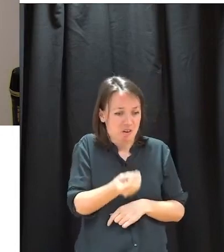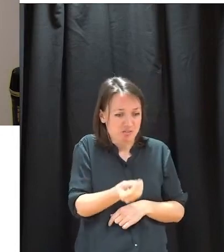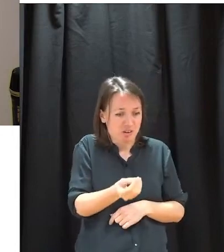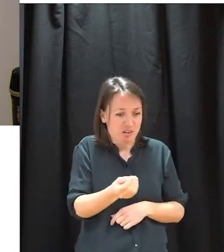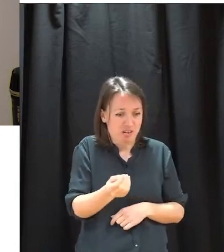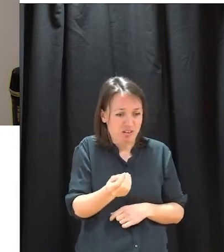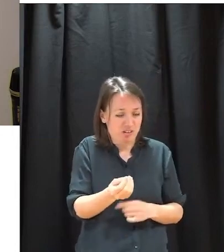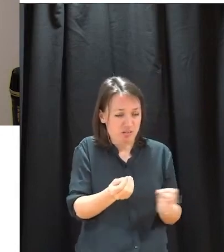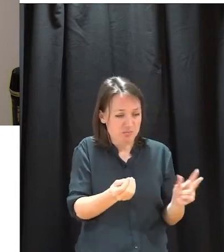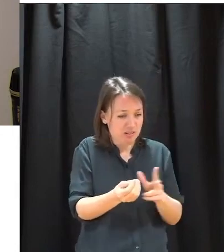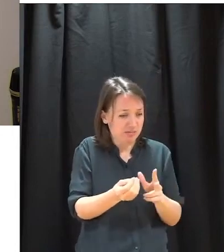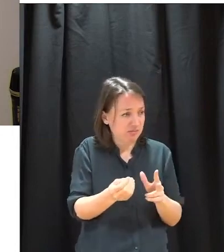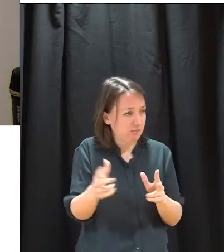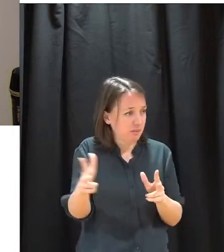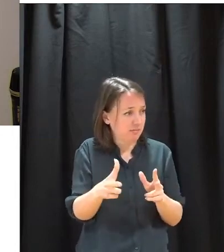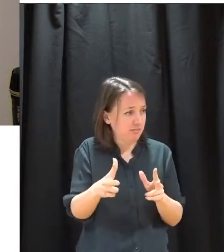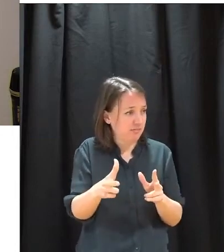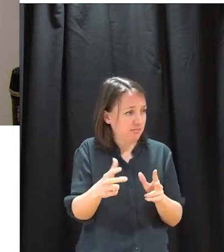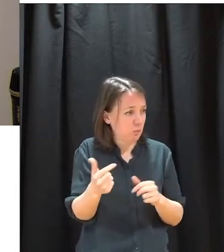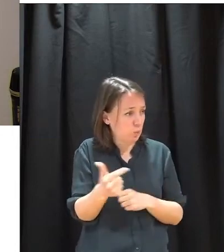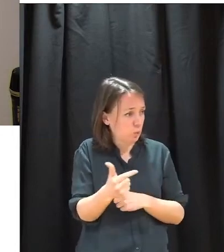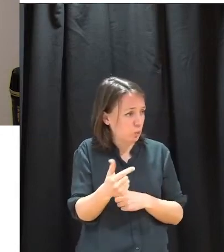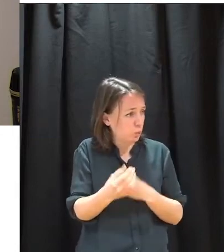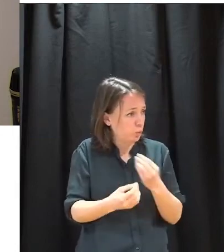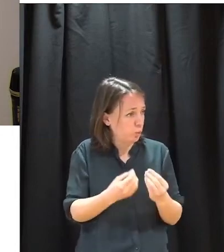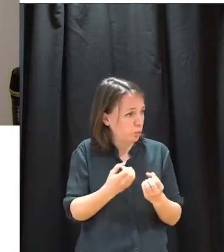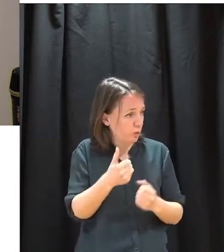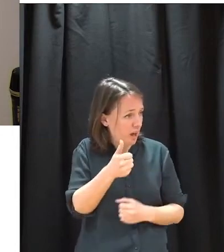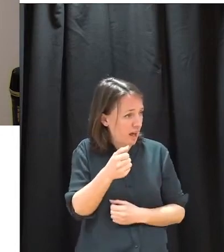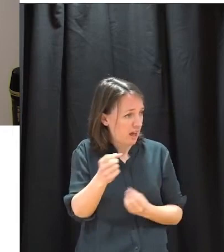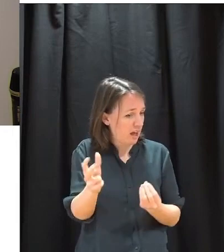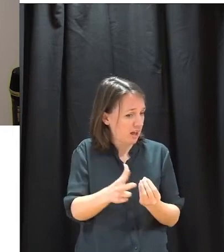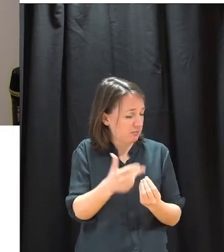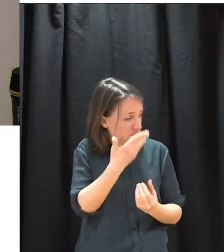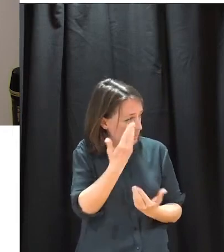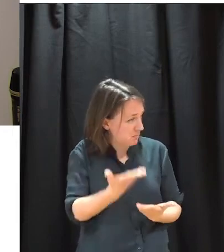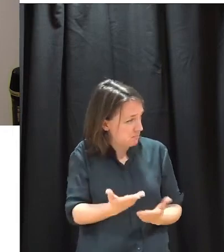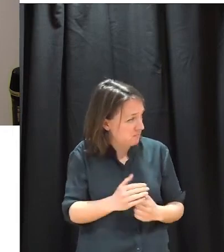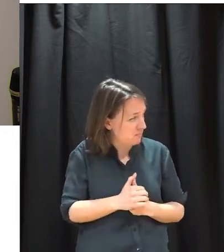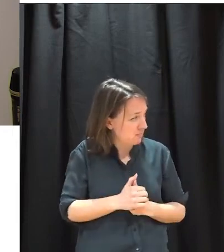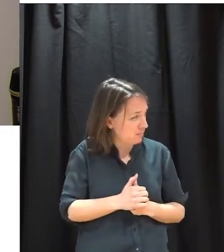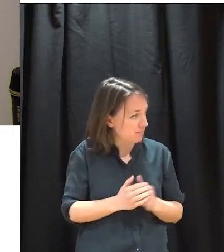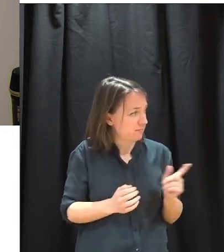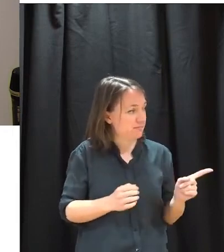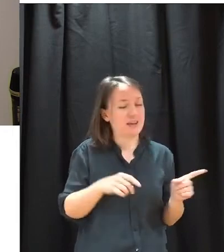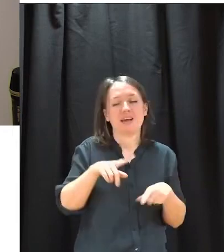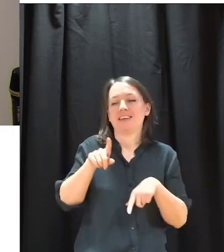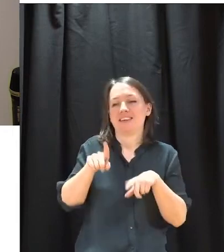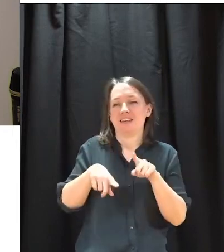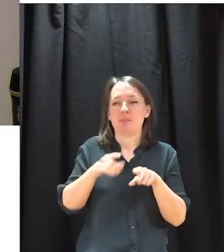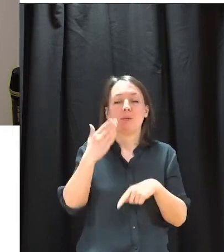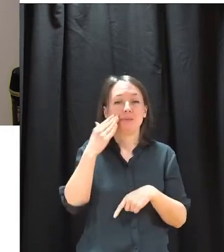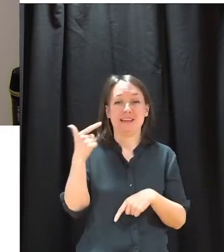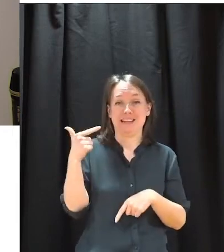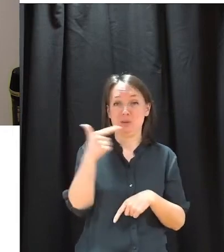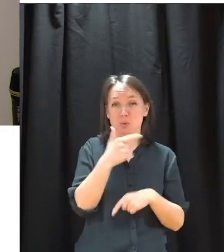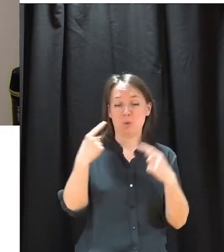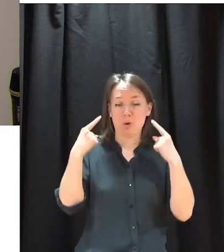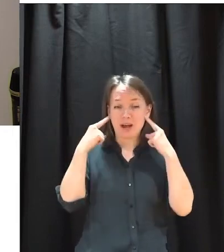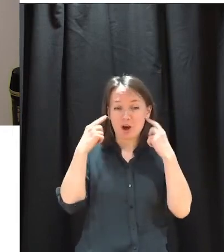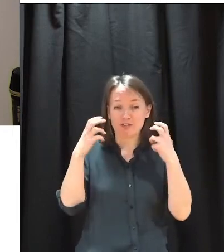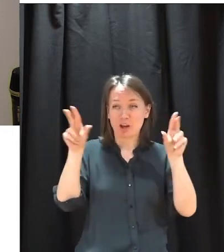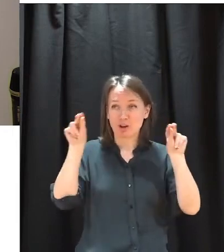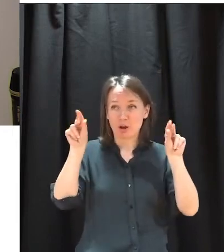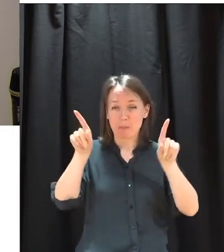qu'un ? Non, en général, alors ça dépend si on veut avoir la stéréophonie, comme on dit, entendre des deux oreilles.